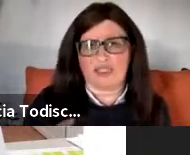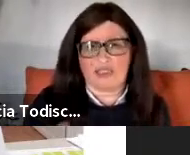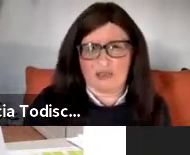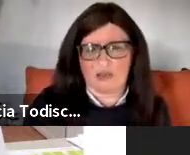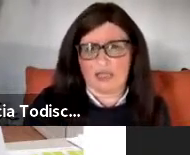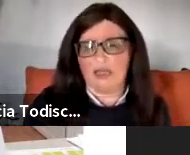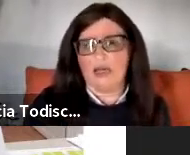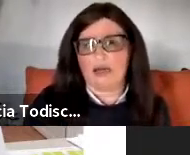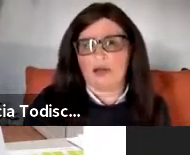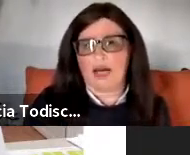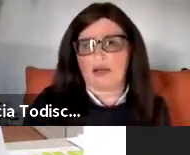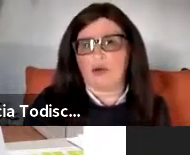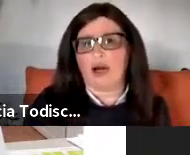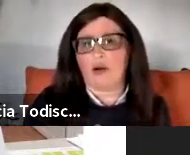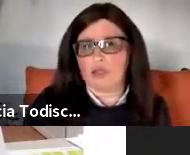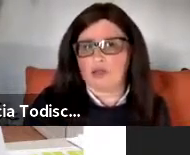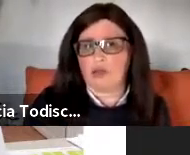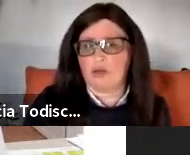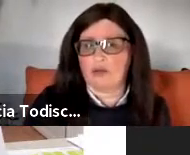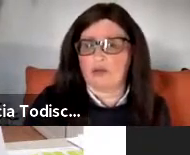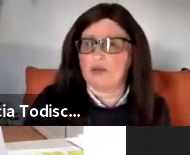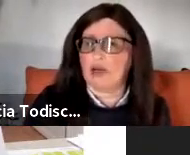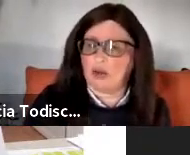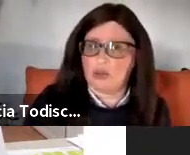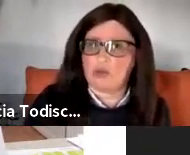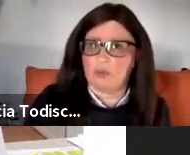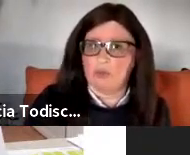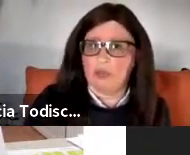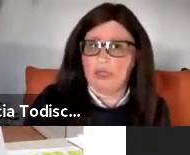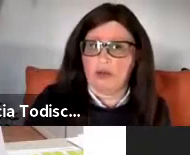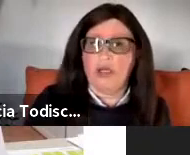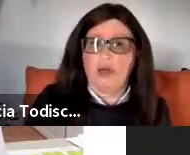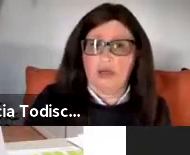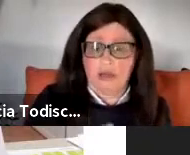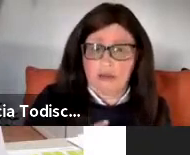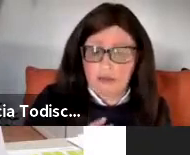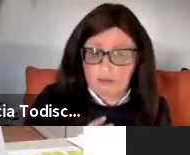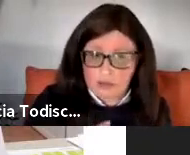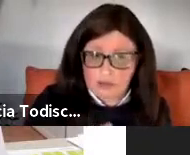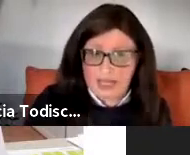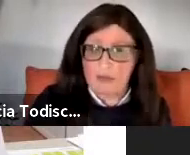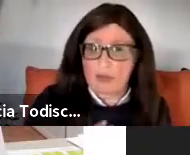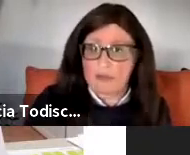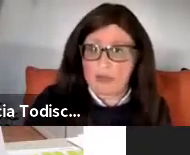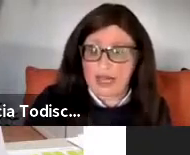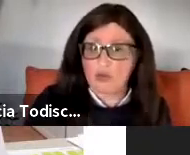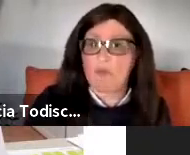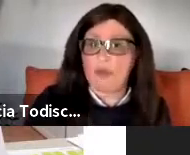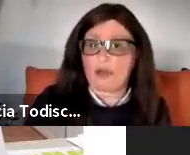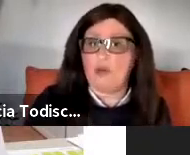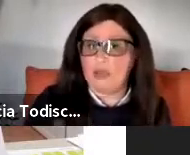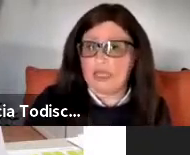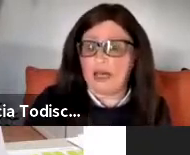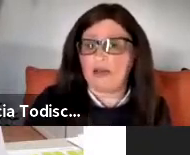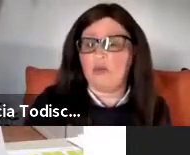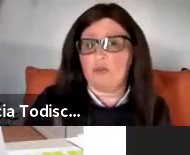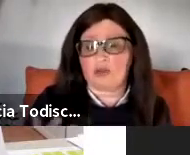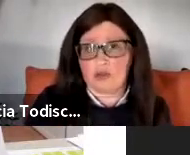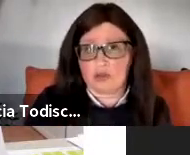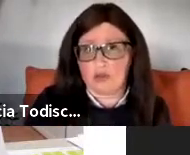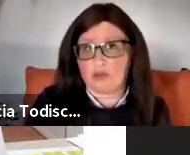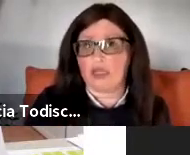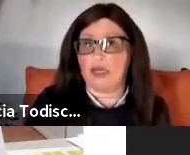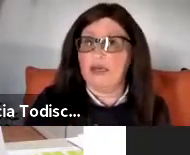preparato, formazione riguardo a questo pubblico, personale preparato per comunicare